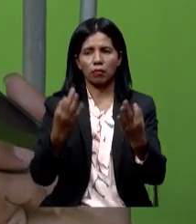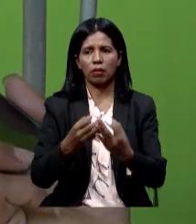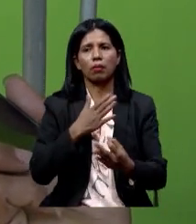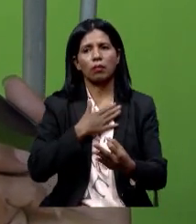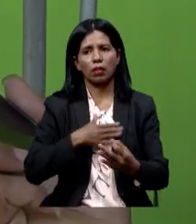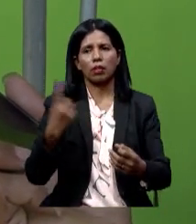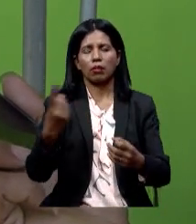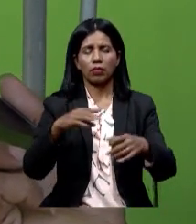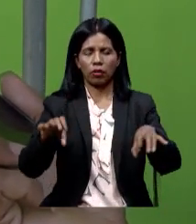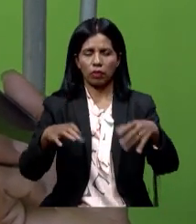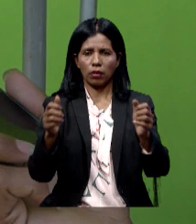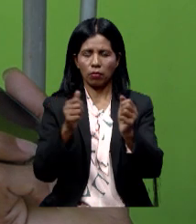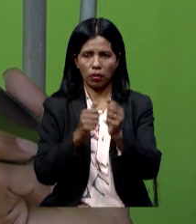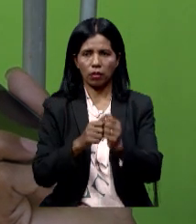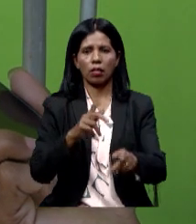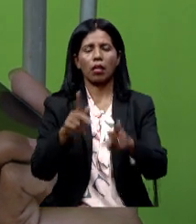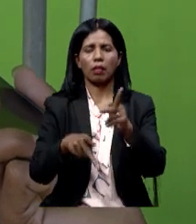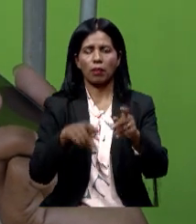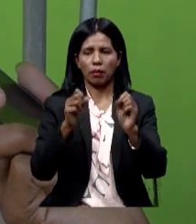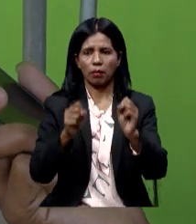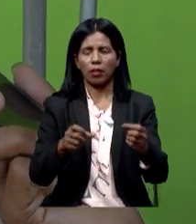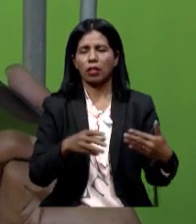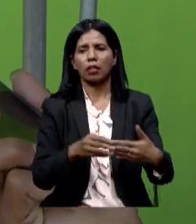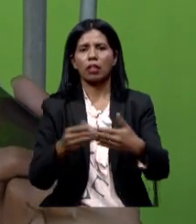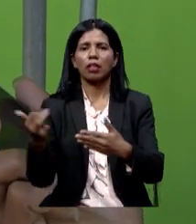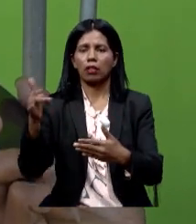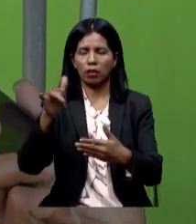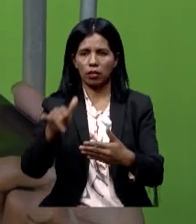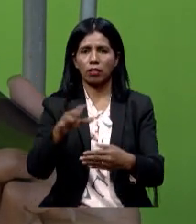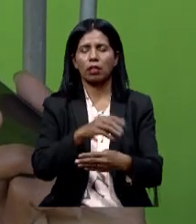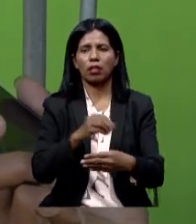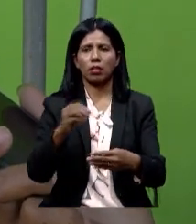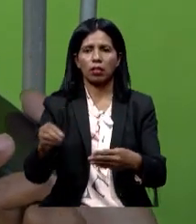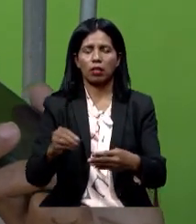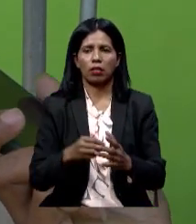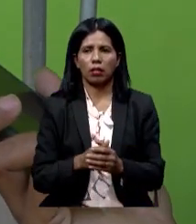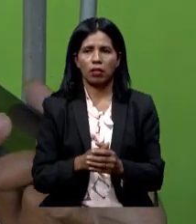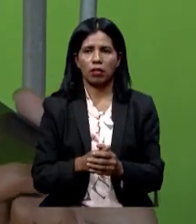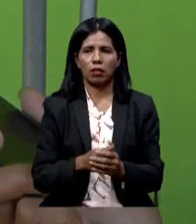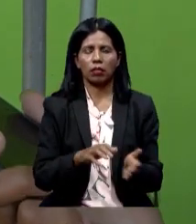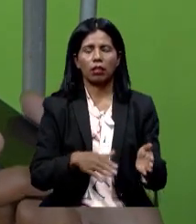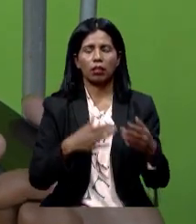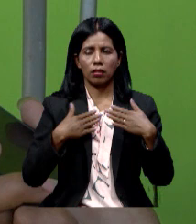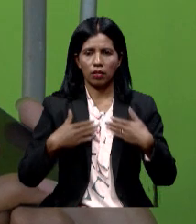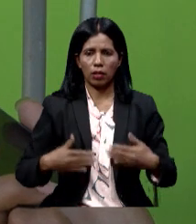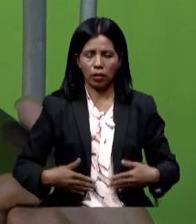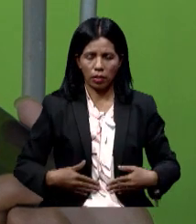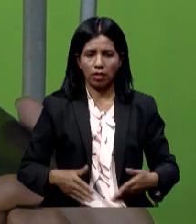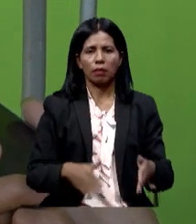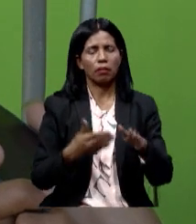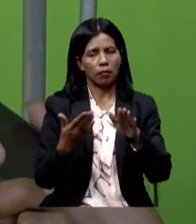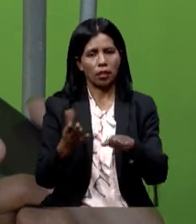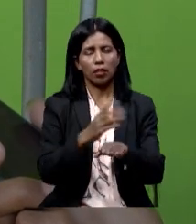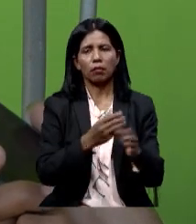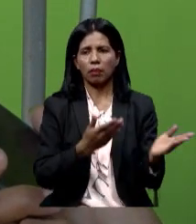tensa mantene sistema ne para ma bele organiza sernia sernia sir de mateisen ka sira molas ka sira bele organiza